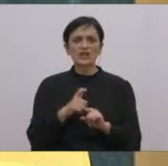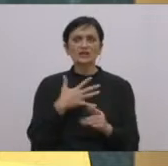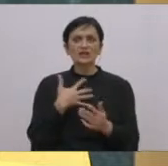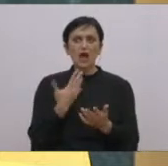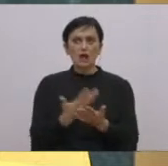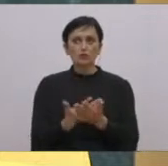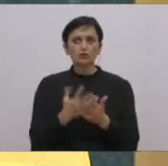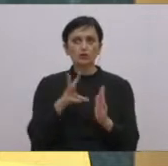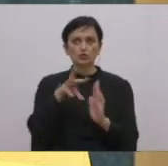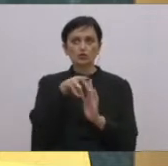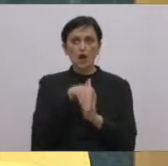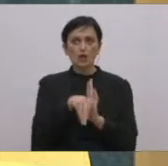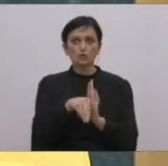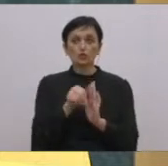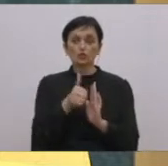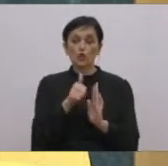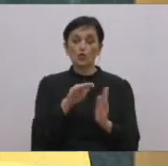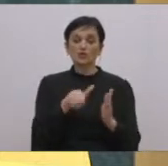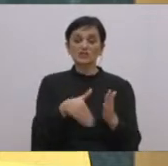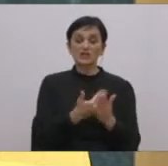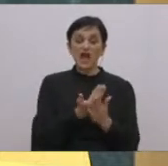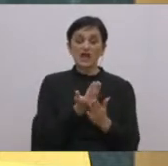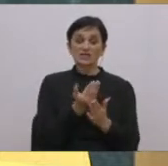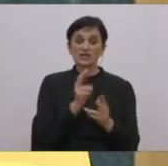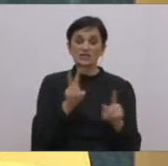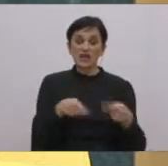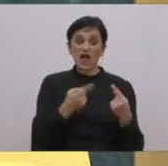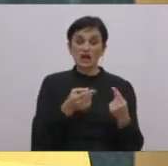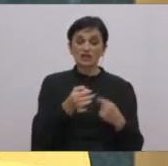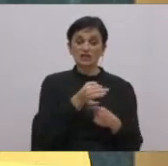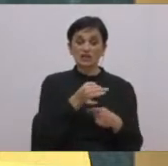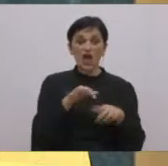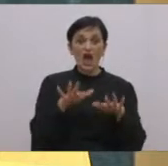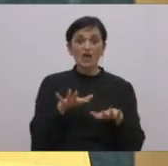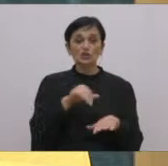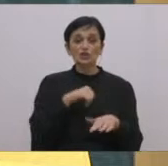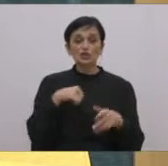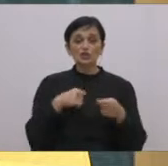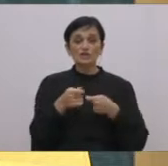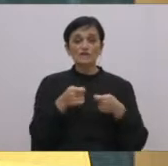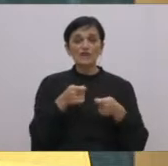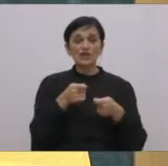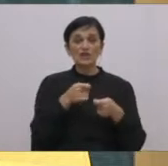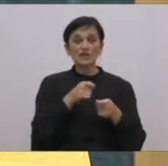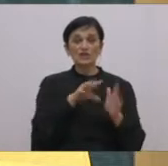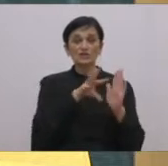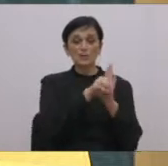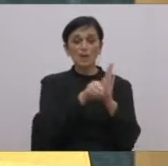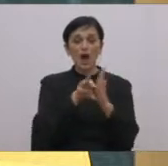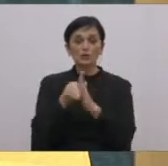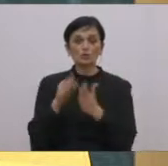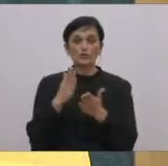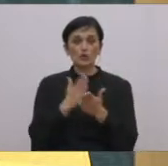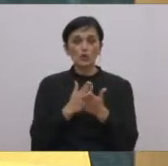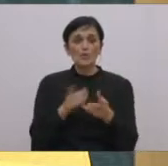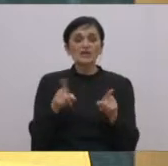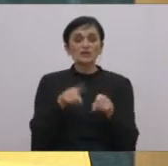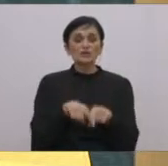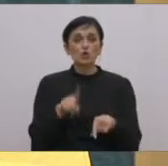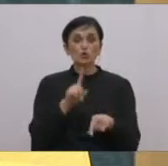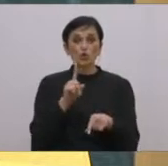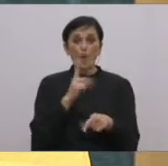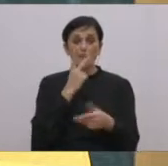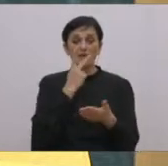აქტიურად ჩართული არის ისევე როგორც განახლებული რეგიონების ფარგლებში ადგილობრივი თვითმმართველობები, იმ დაგვარად რომ